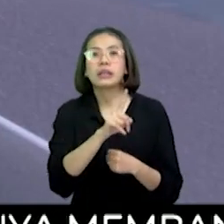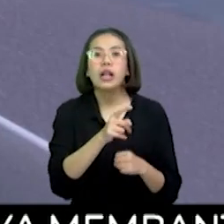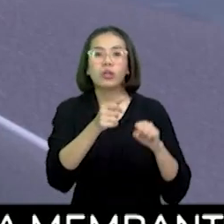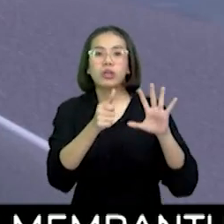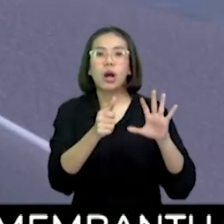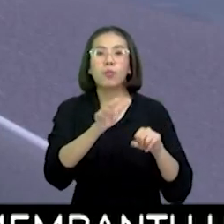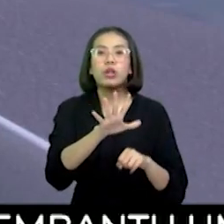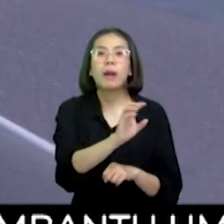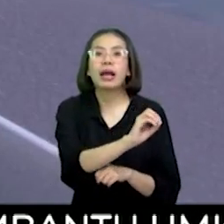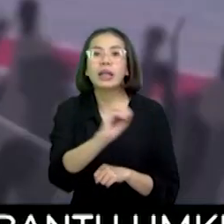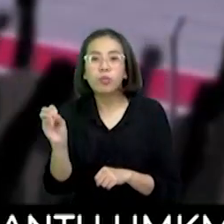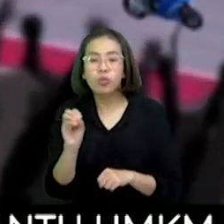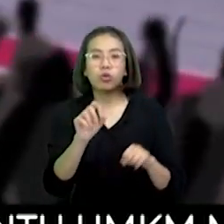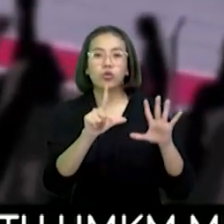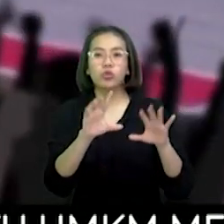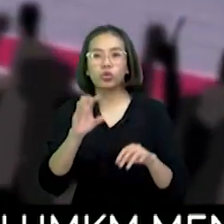195.700 orang.